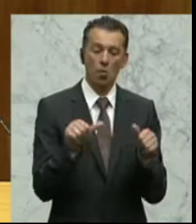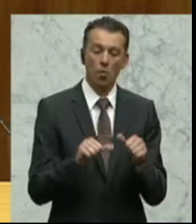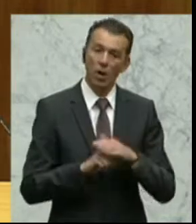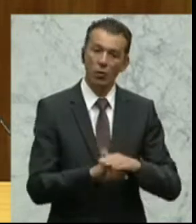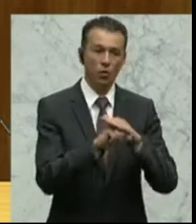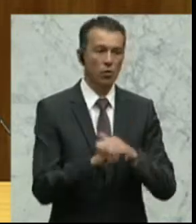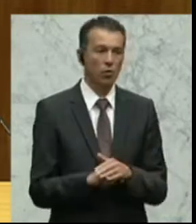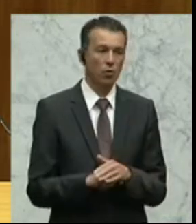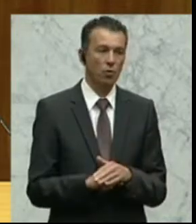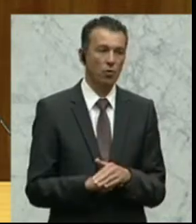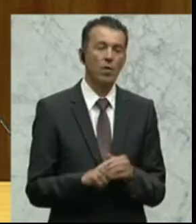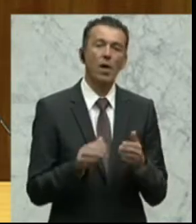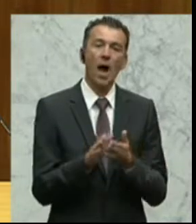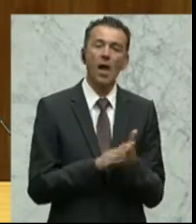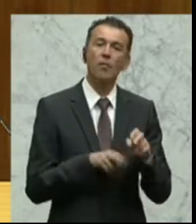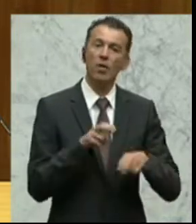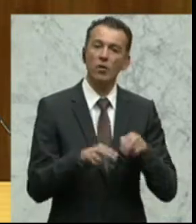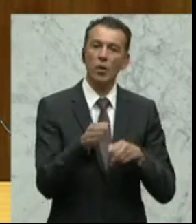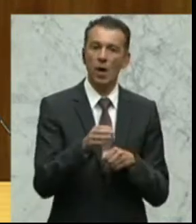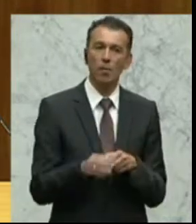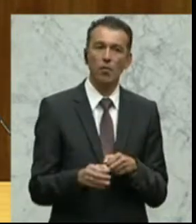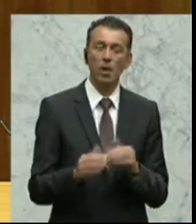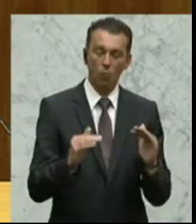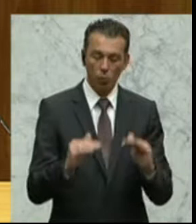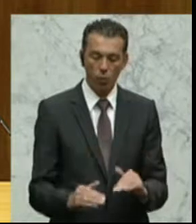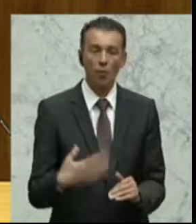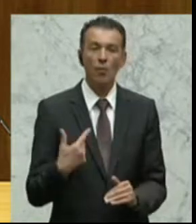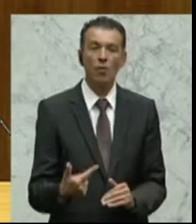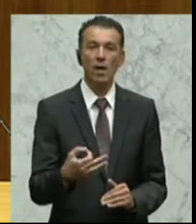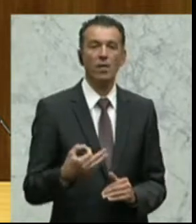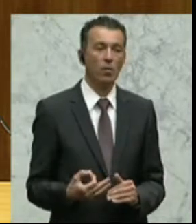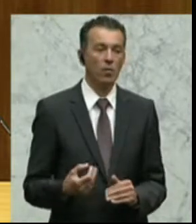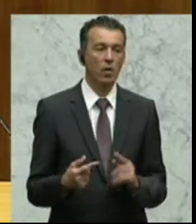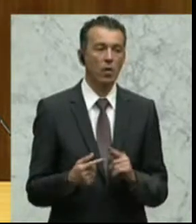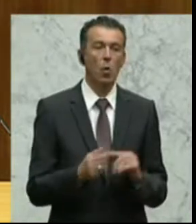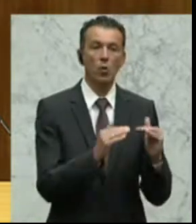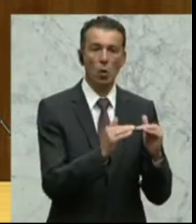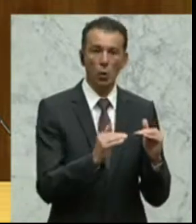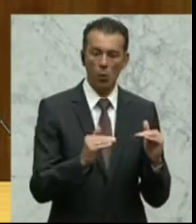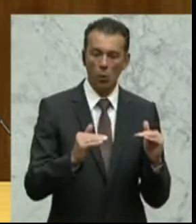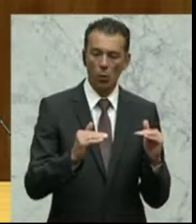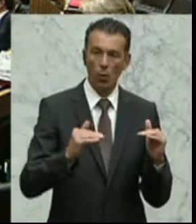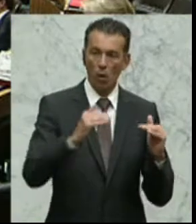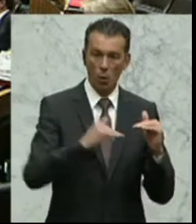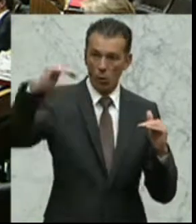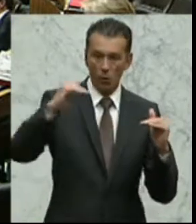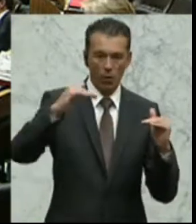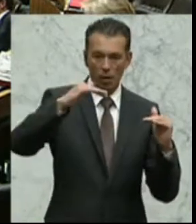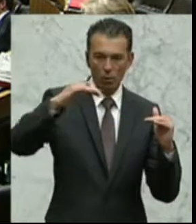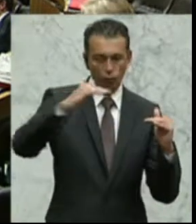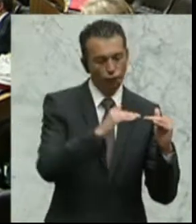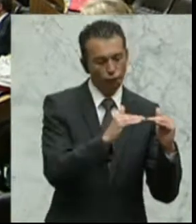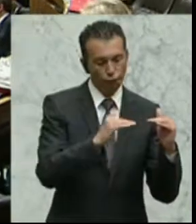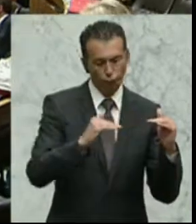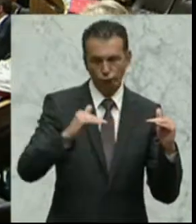des Eingangssteuersatzes auf 25% und einen flacheren Progressionsverlauf. Noch nicht unterstützen alle Fraktionen